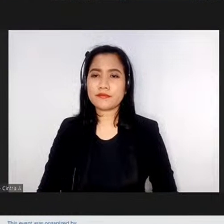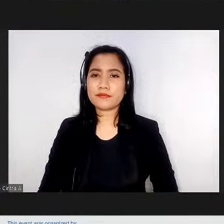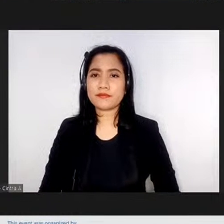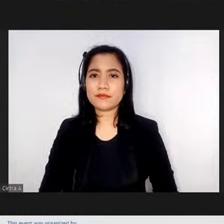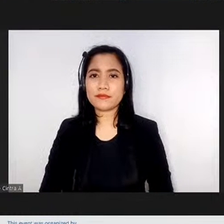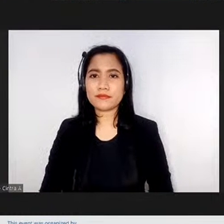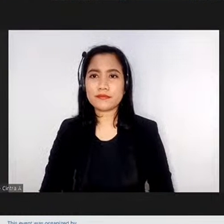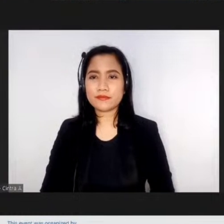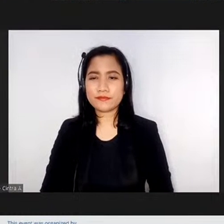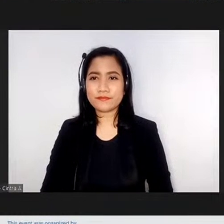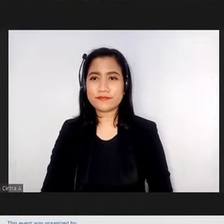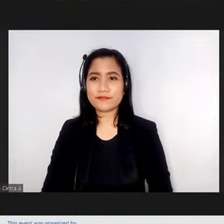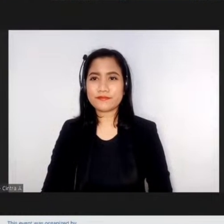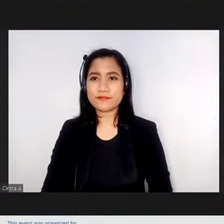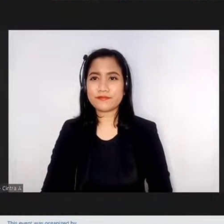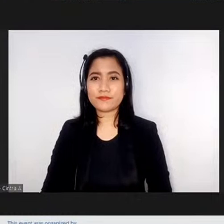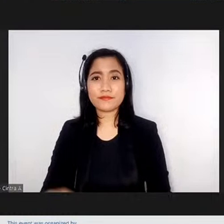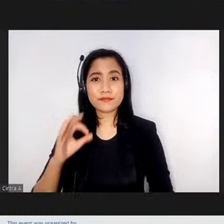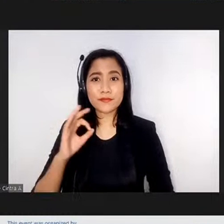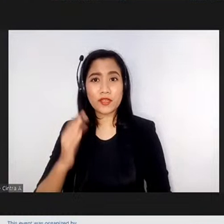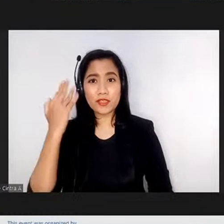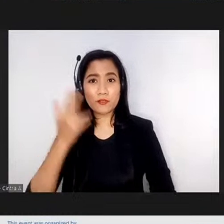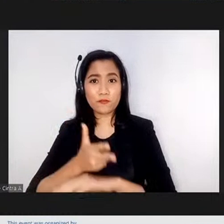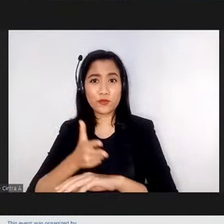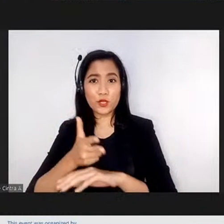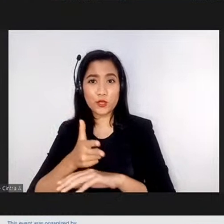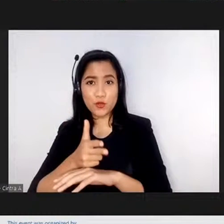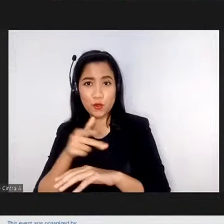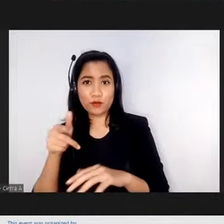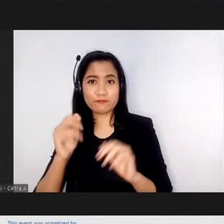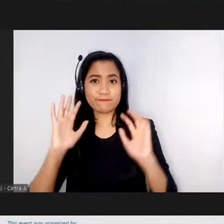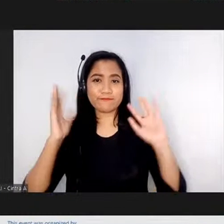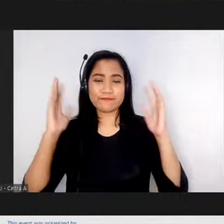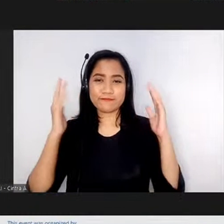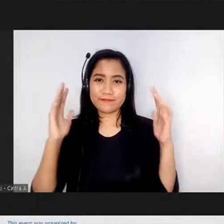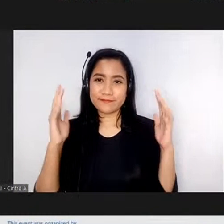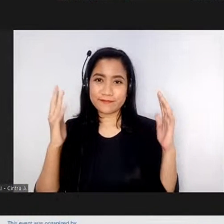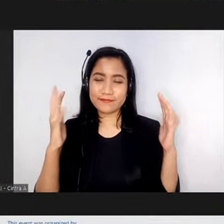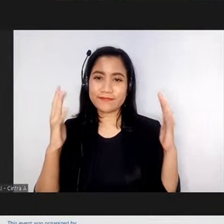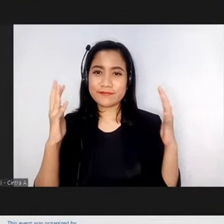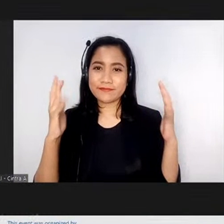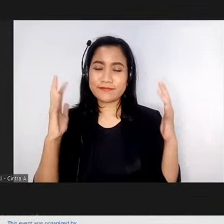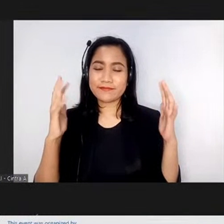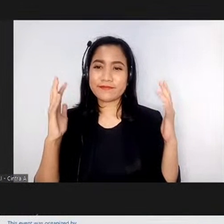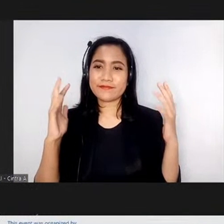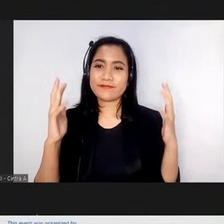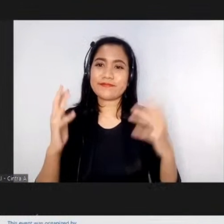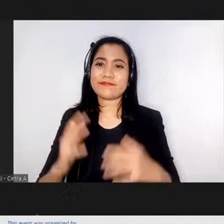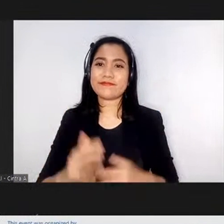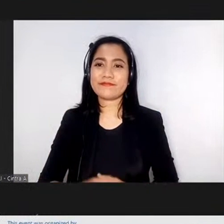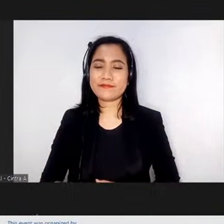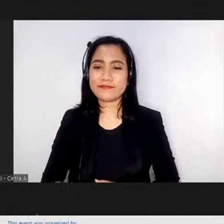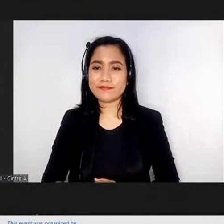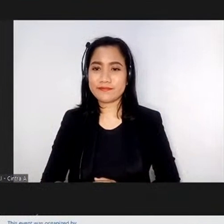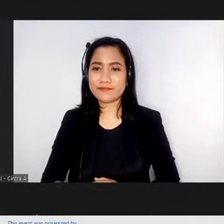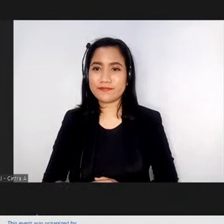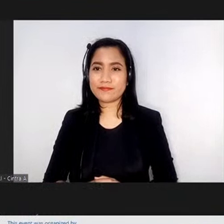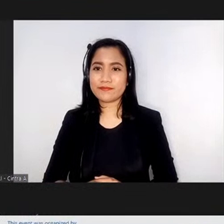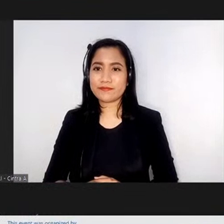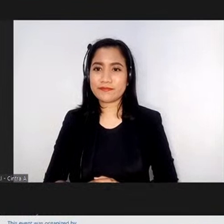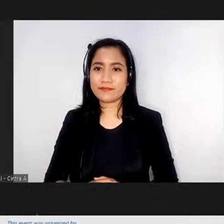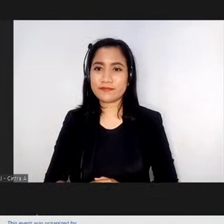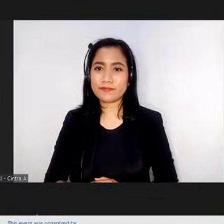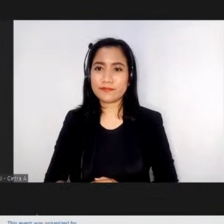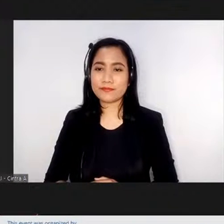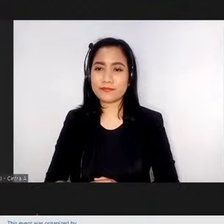la for the short video Mari kita berikan sambutan yang meriah bagi video singkat ini eh seperti